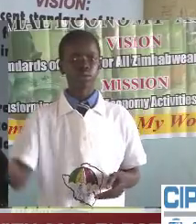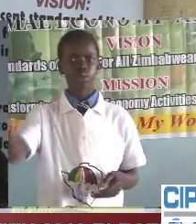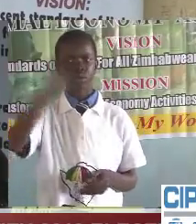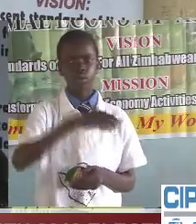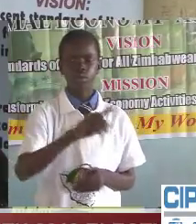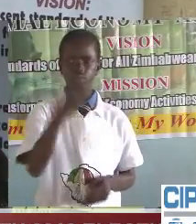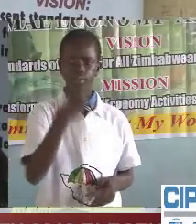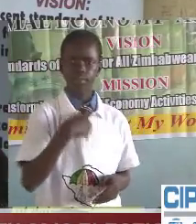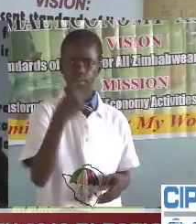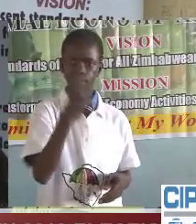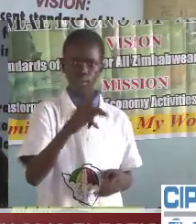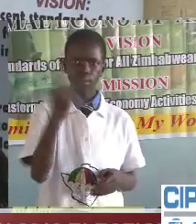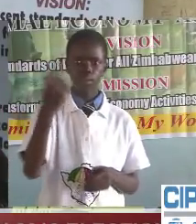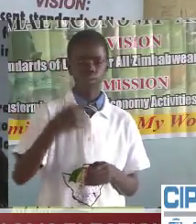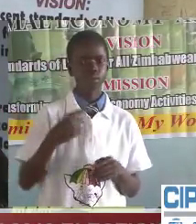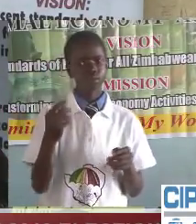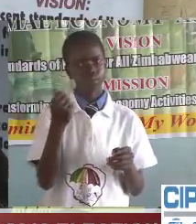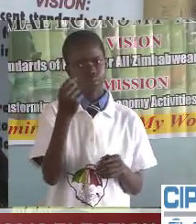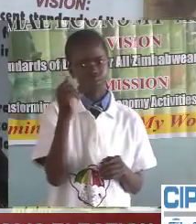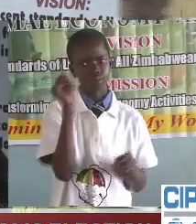yekuti zvikoro